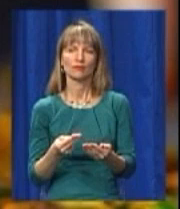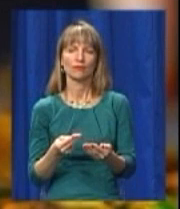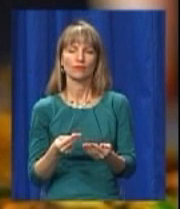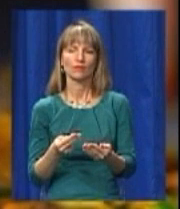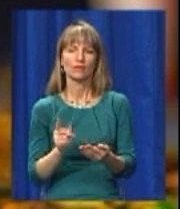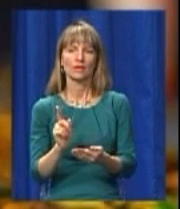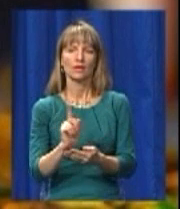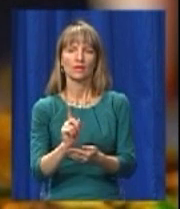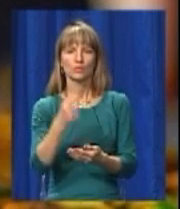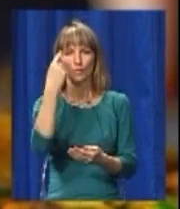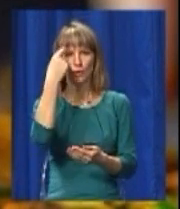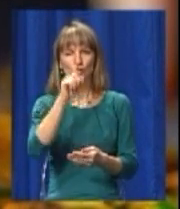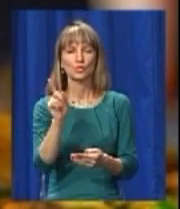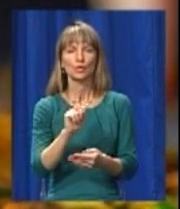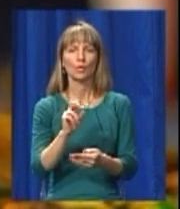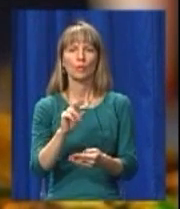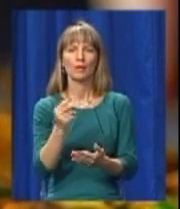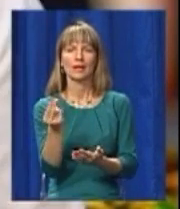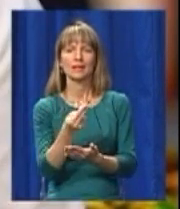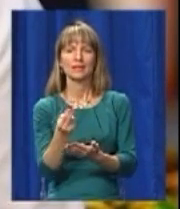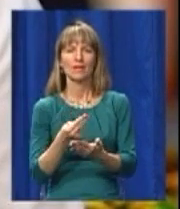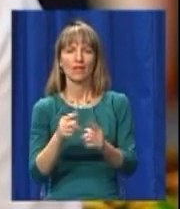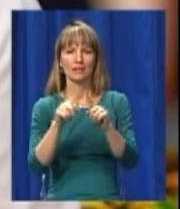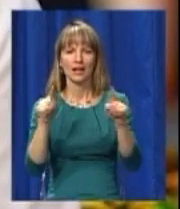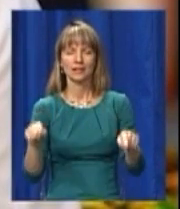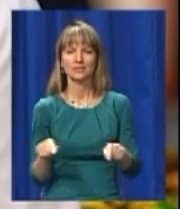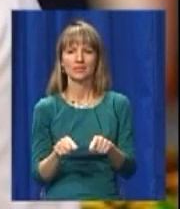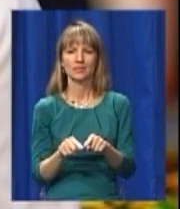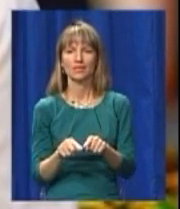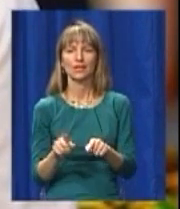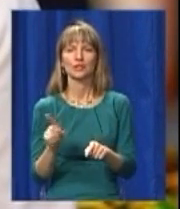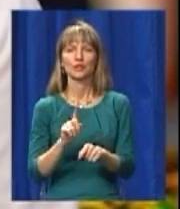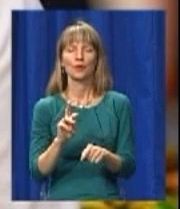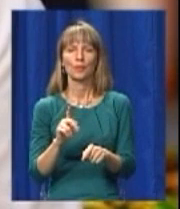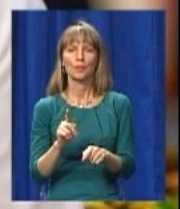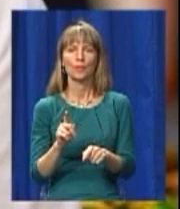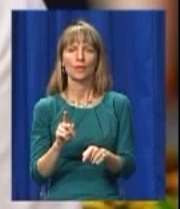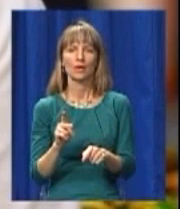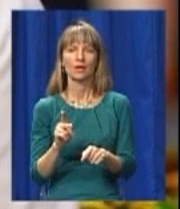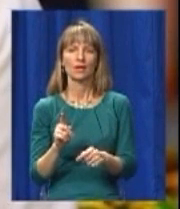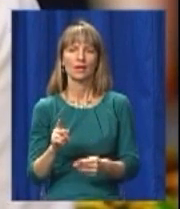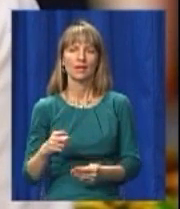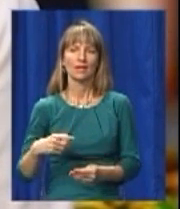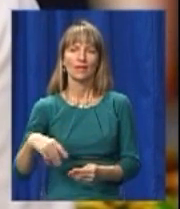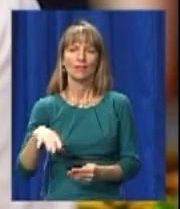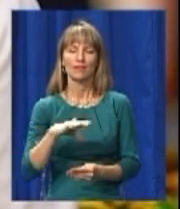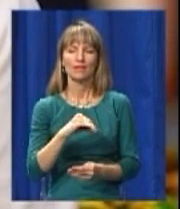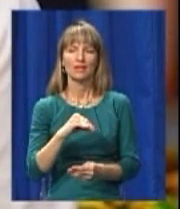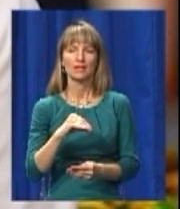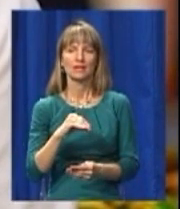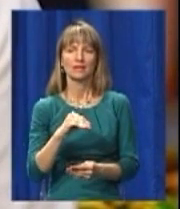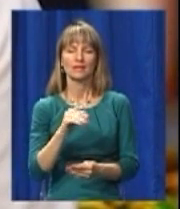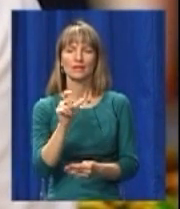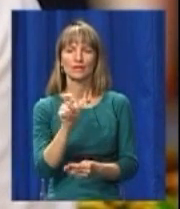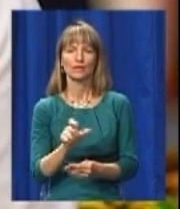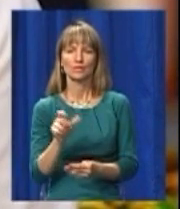Карандаши придумали, чтобы рисовать на мультике. Чтоб все люди могли